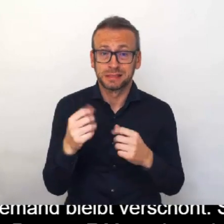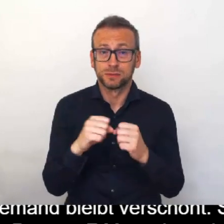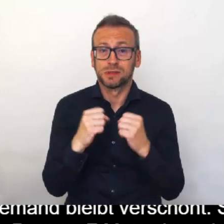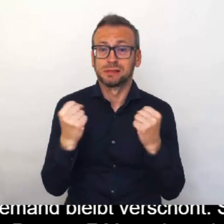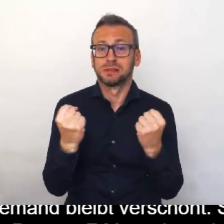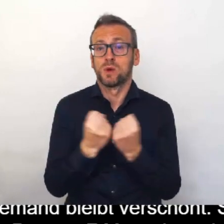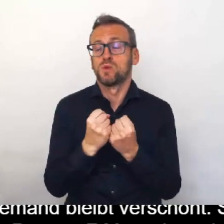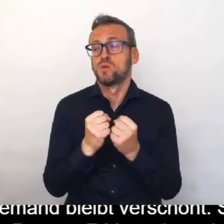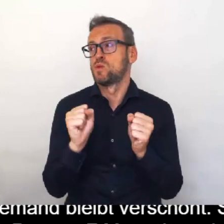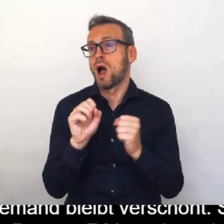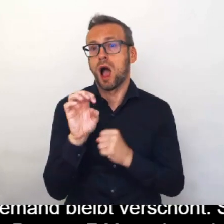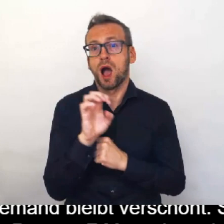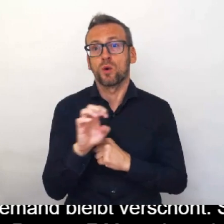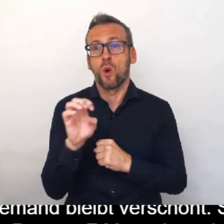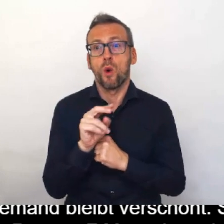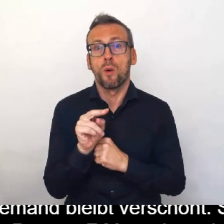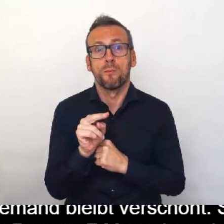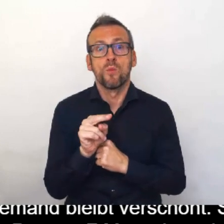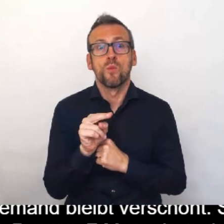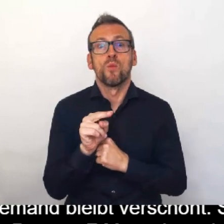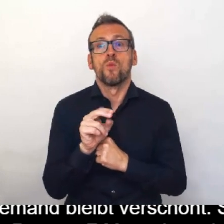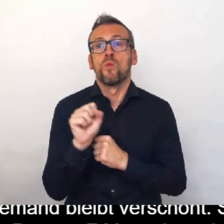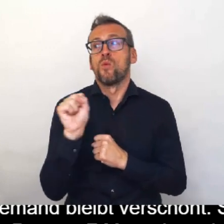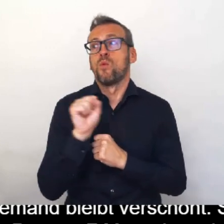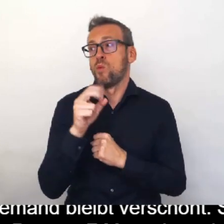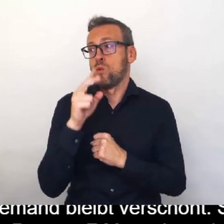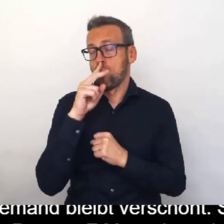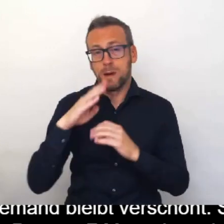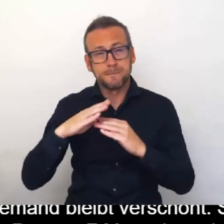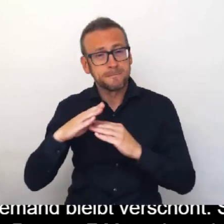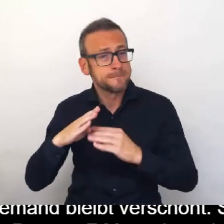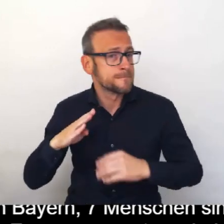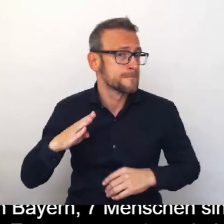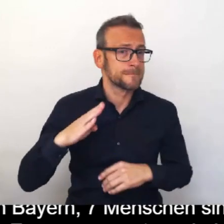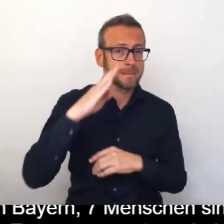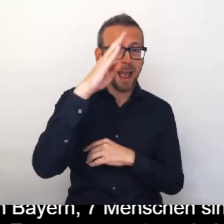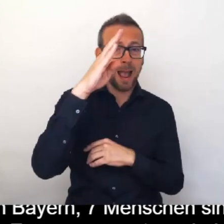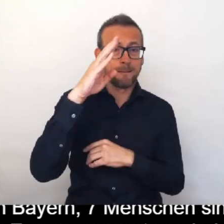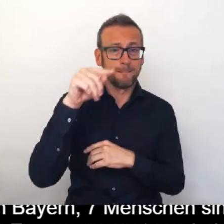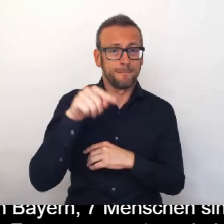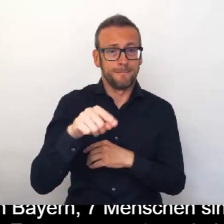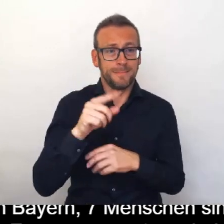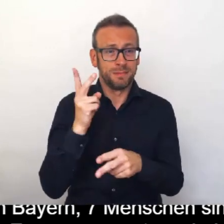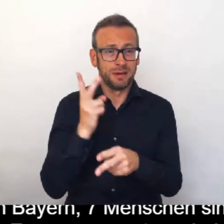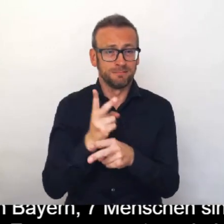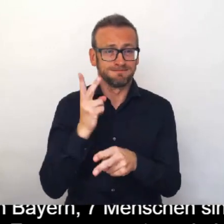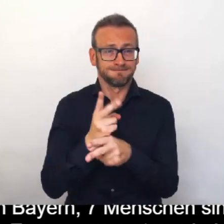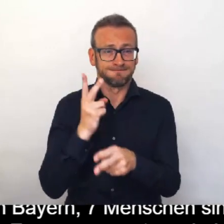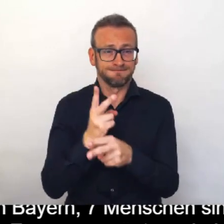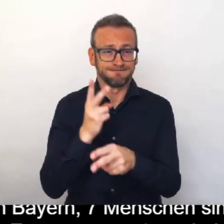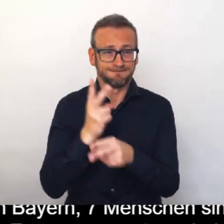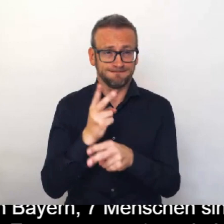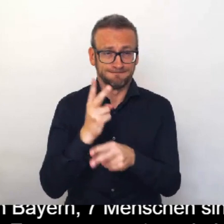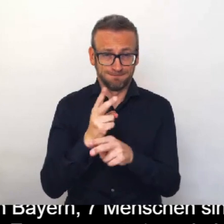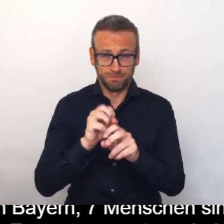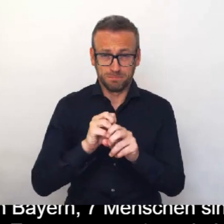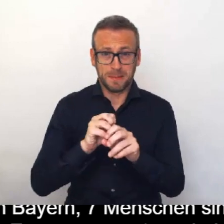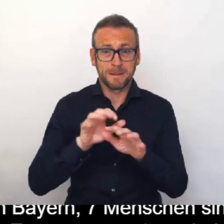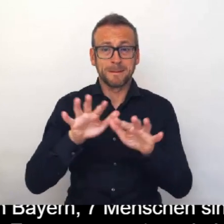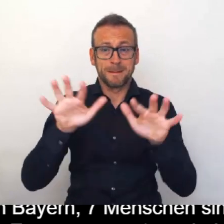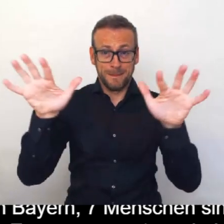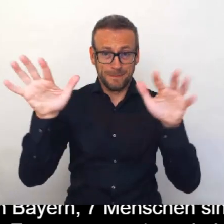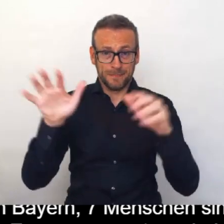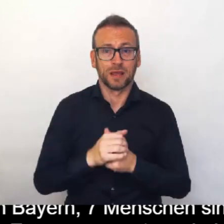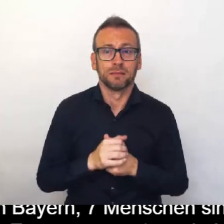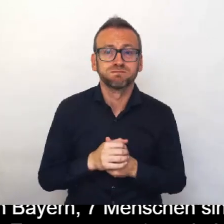nach wie vor die oberste Priorität, eben genau dieses zu verhindern. Letztlich auch einen Lockdown